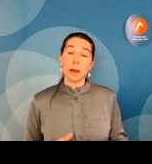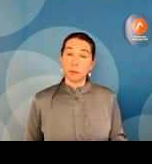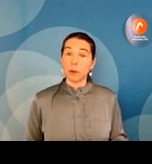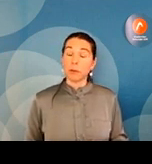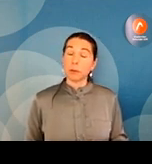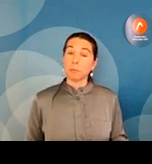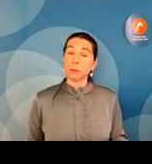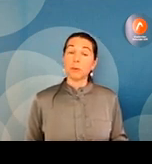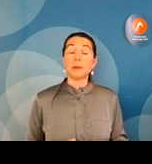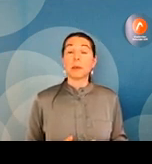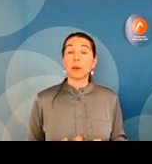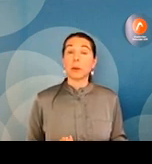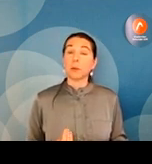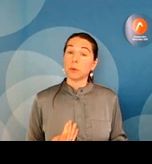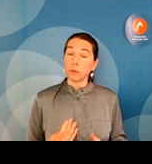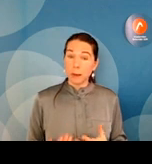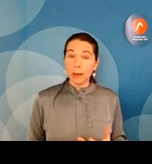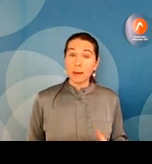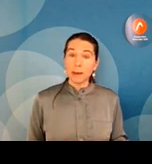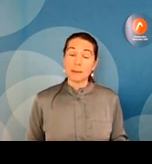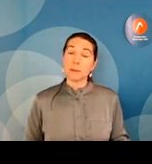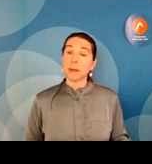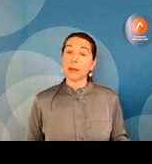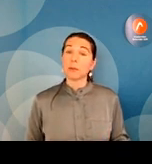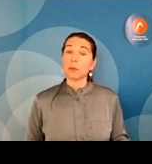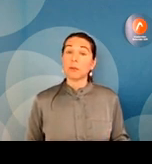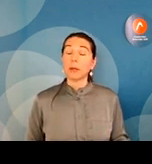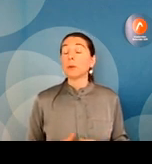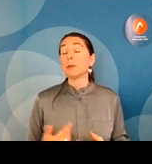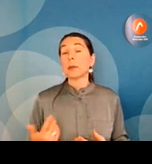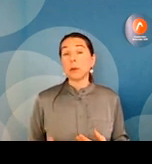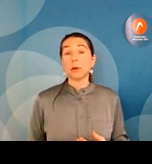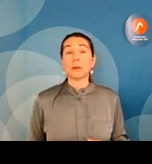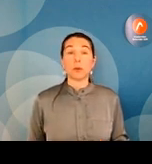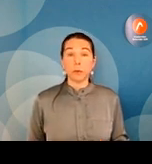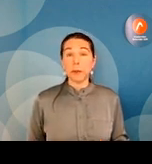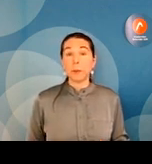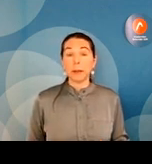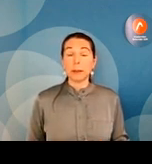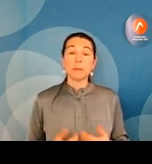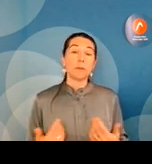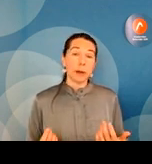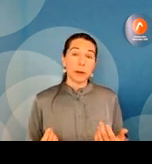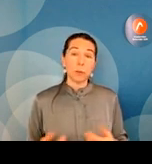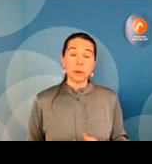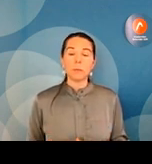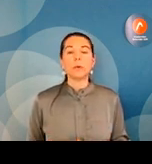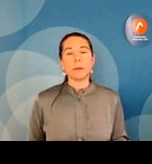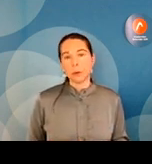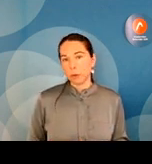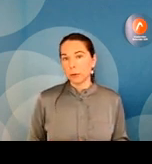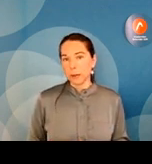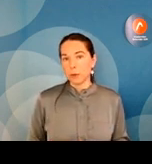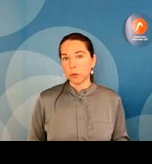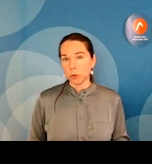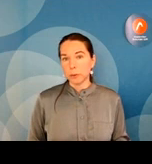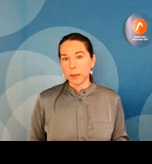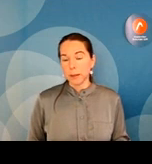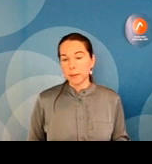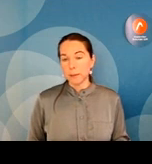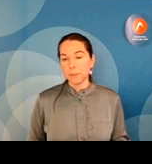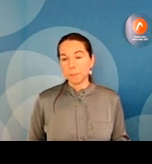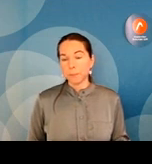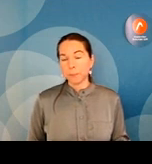och sen ska det här följas upp. Och det ska göras utifrån alla diskrimineringsgrunderna. Och det ska göras kontinuerligt varje år. Och det ska också skrivas